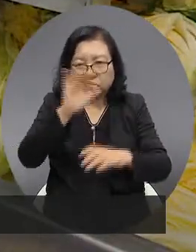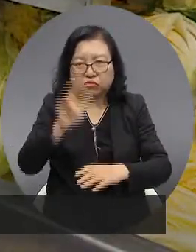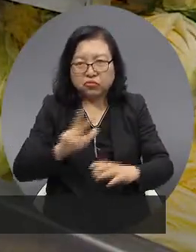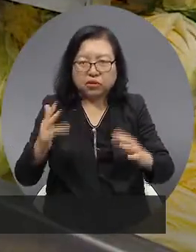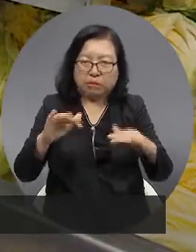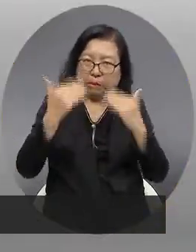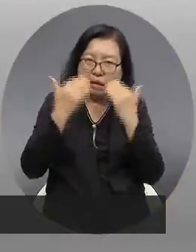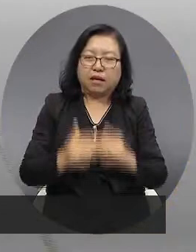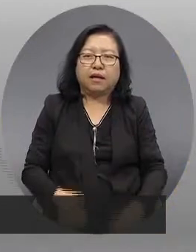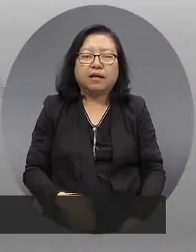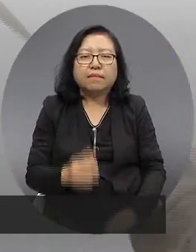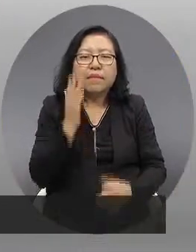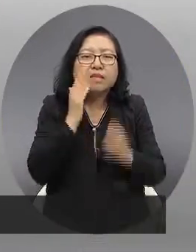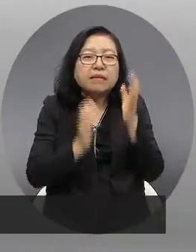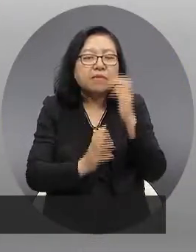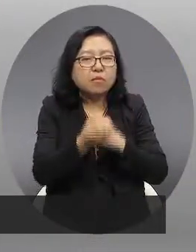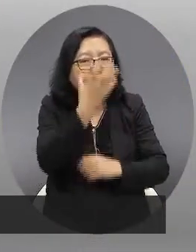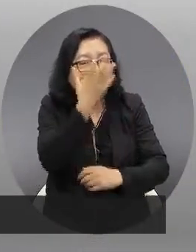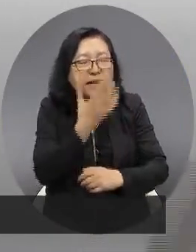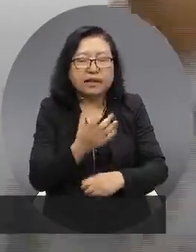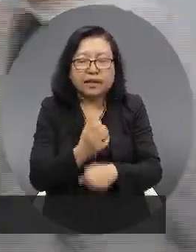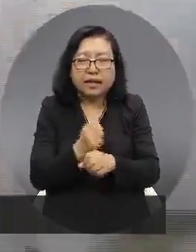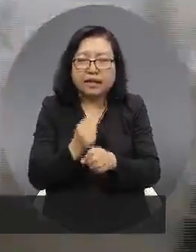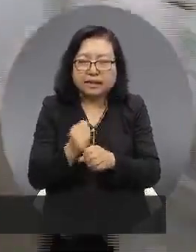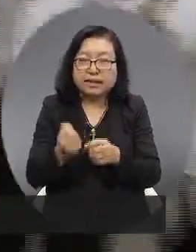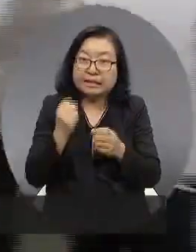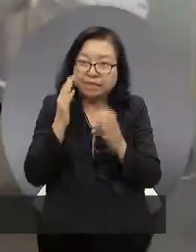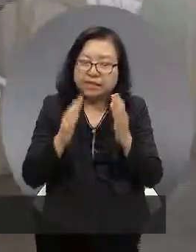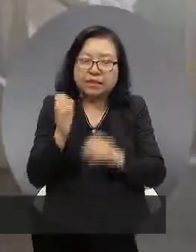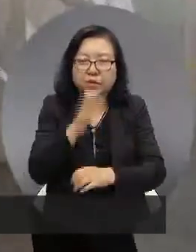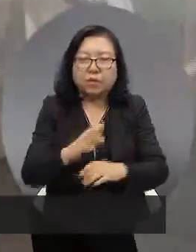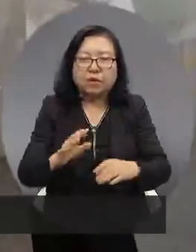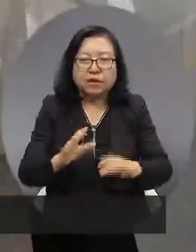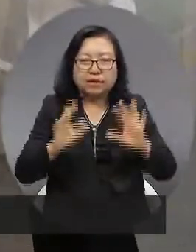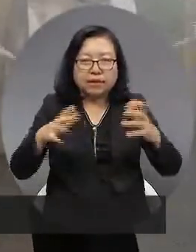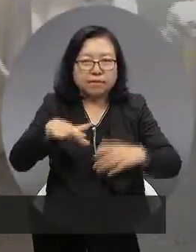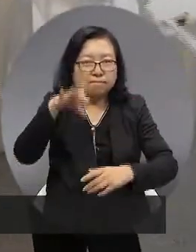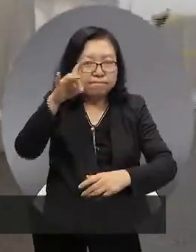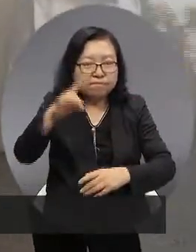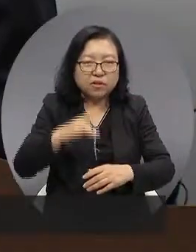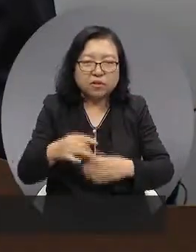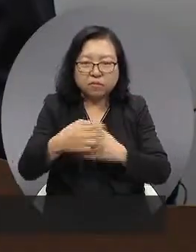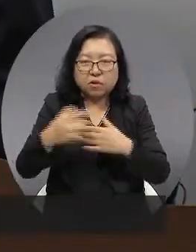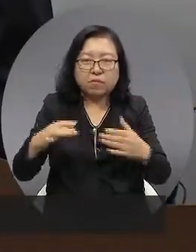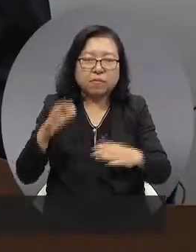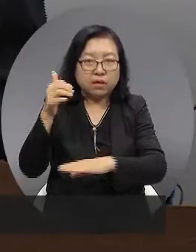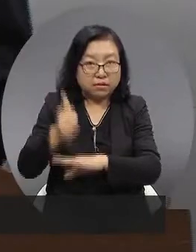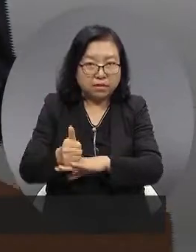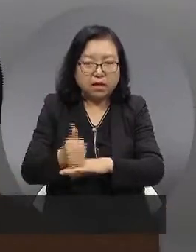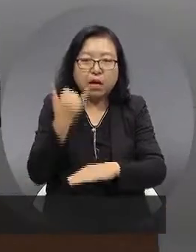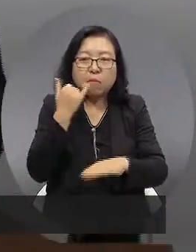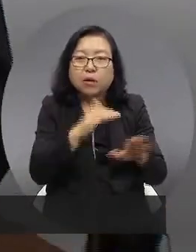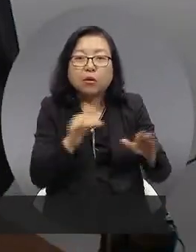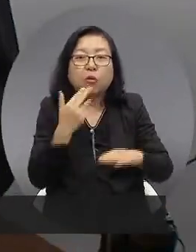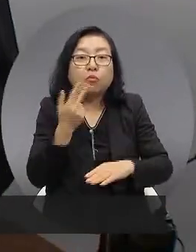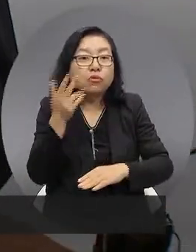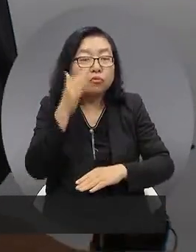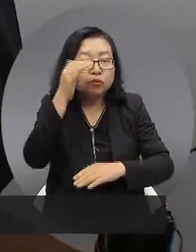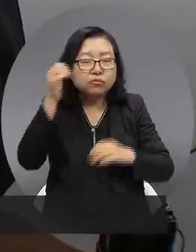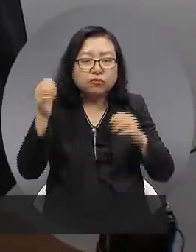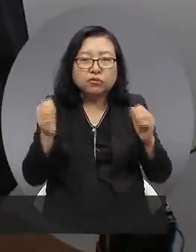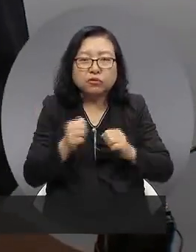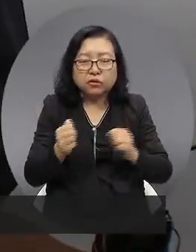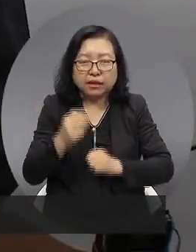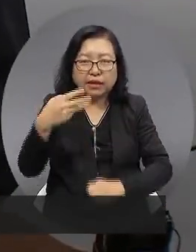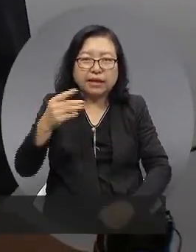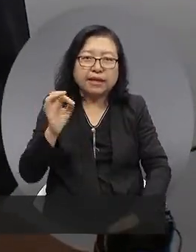못난이 김치, 세계 최초라는 의류비 후불제, 바다 없는 충북의 레이크파크 사업. 김영환 지사의 새로운